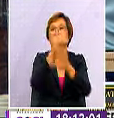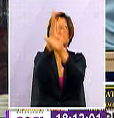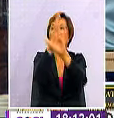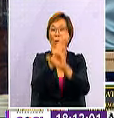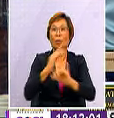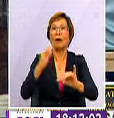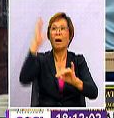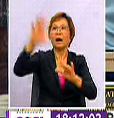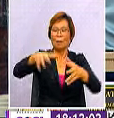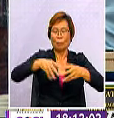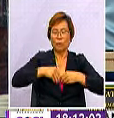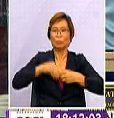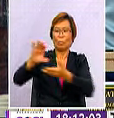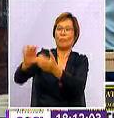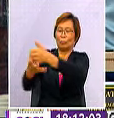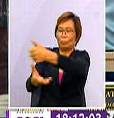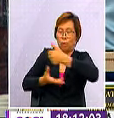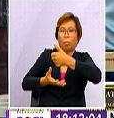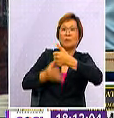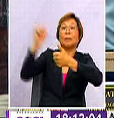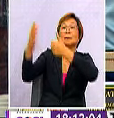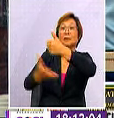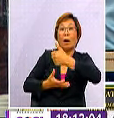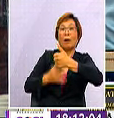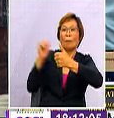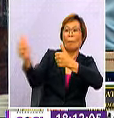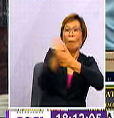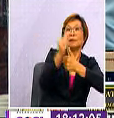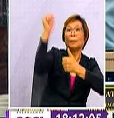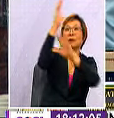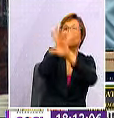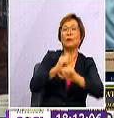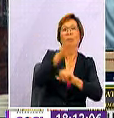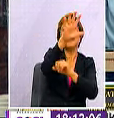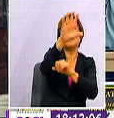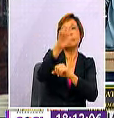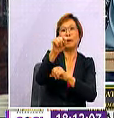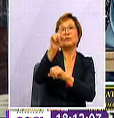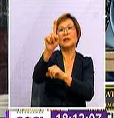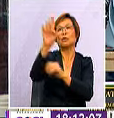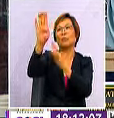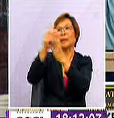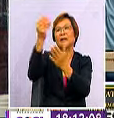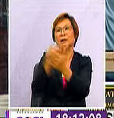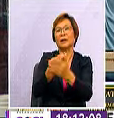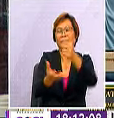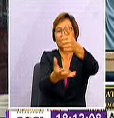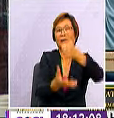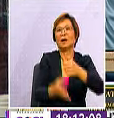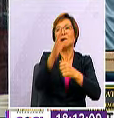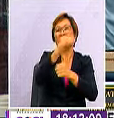Sarawak akan menerima peruntukan perbelanjaan pembangunan masing-masing sebanyak RM5.1 bilion